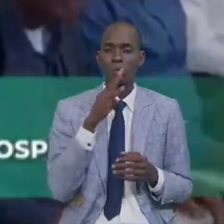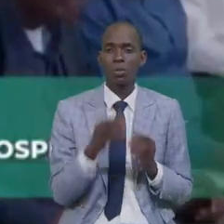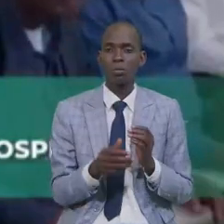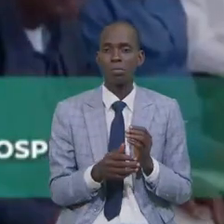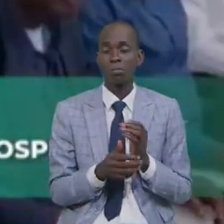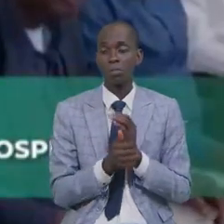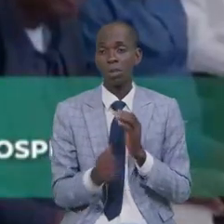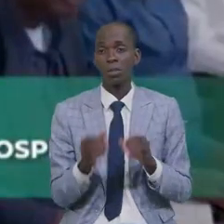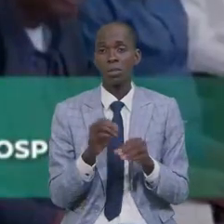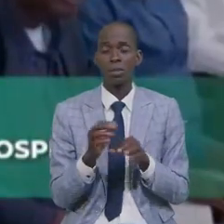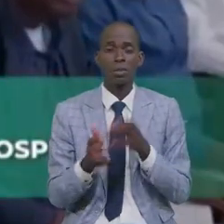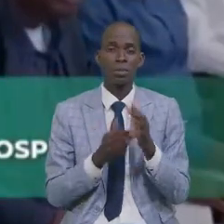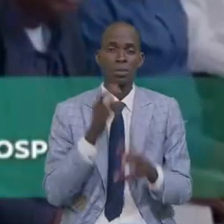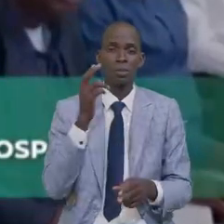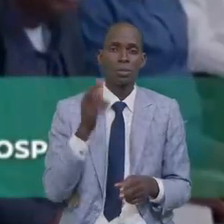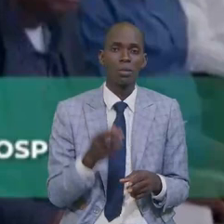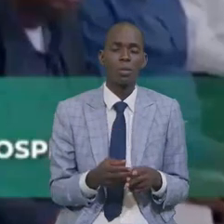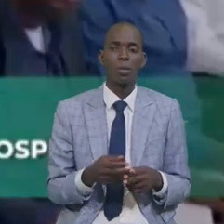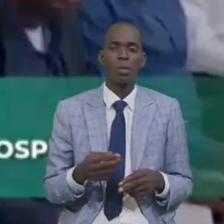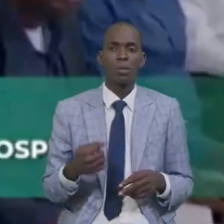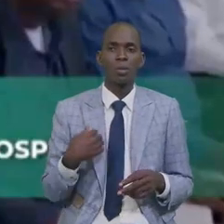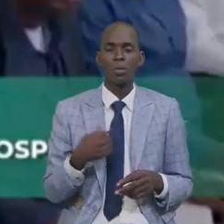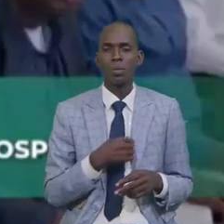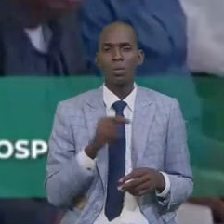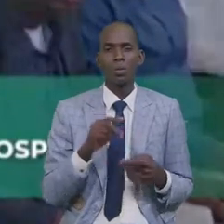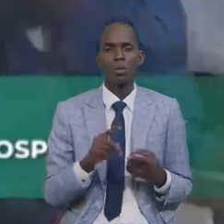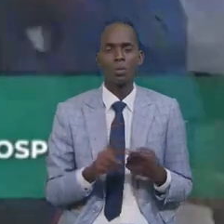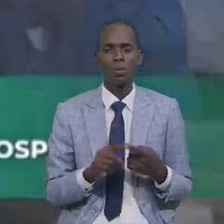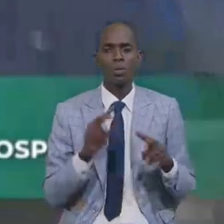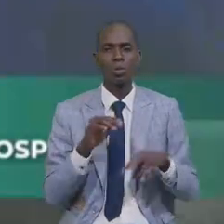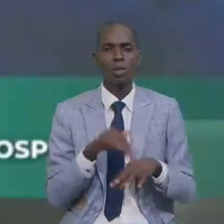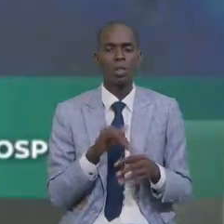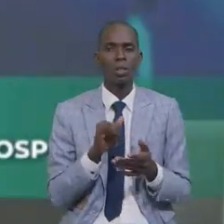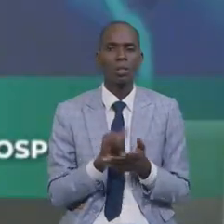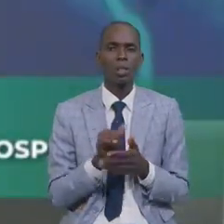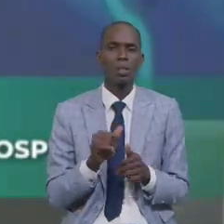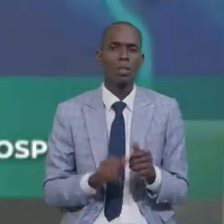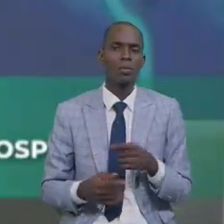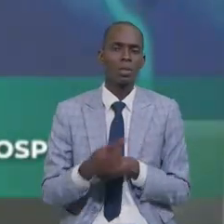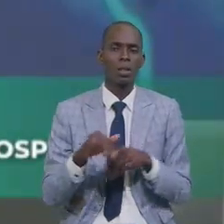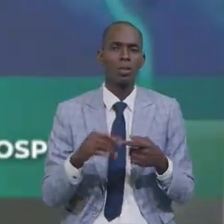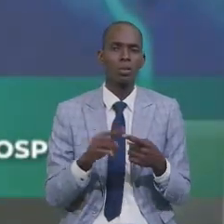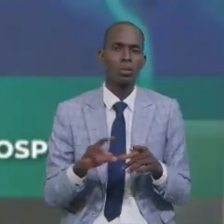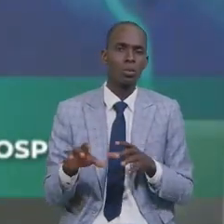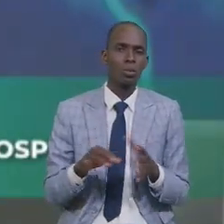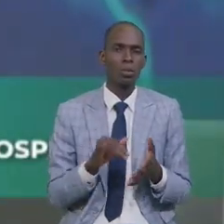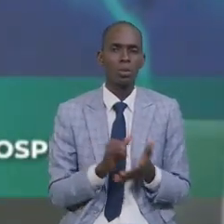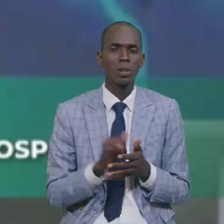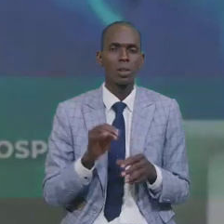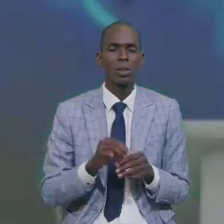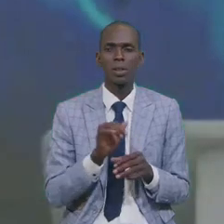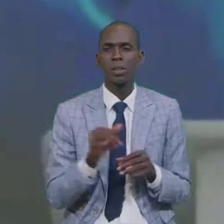Jésus. Et vous voyez chaque jour comment parfaire ceci, comment améliorer ceci, comment améliorer